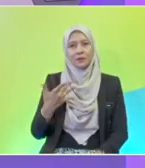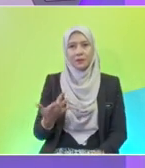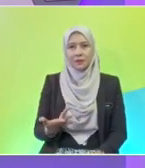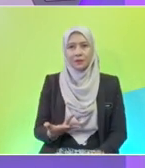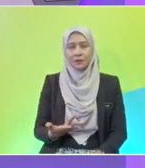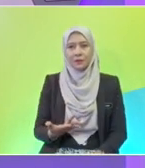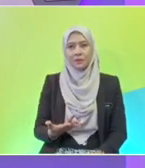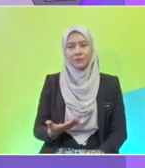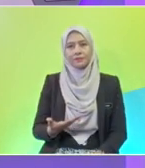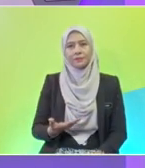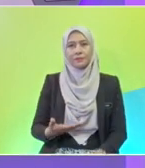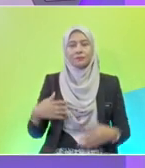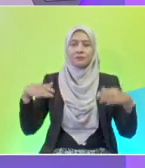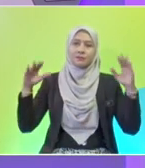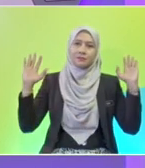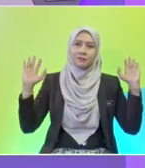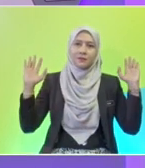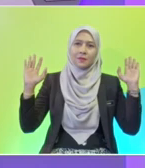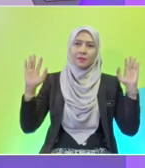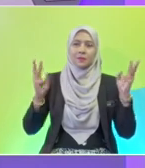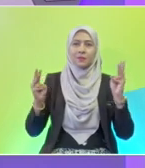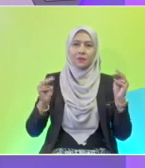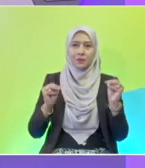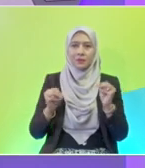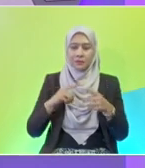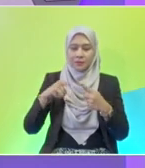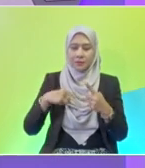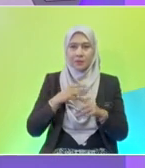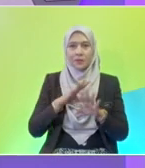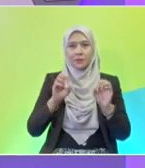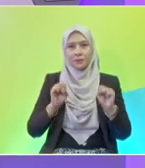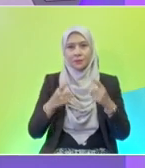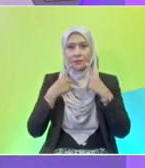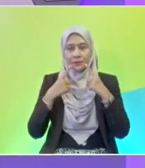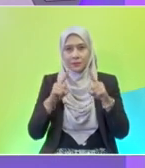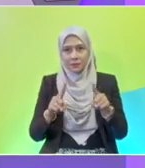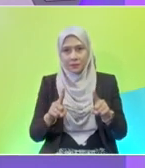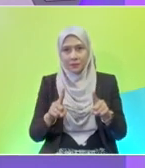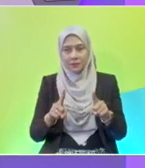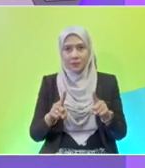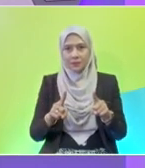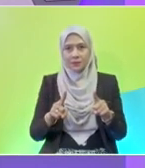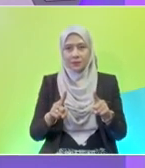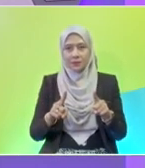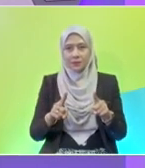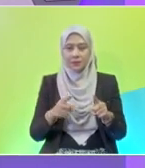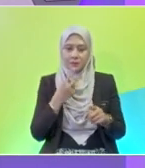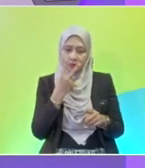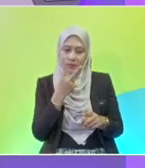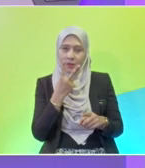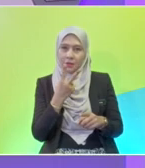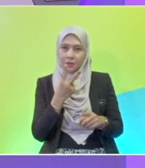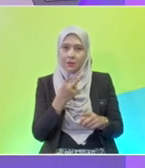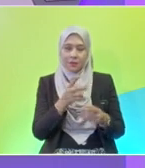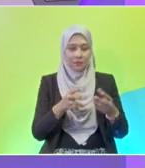kecewa bila kita tak dapat menjawab contoh dia lihat kita jawab tiba-tiba soal dan yang kita dapat 20 aja